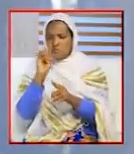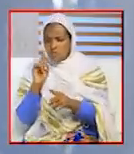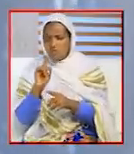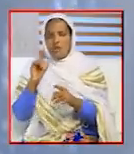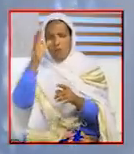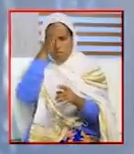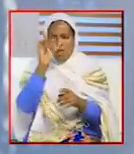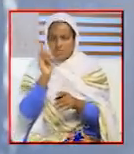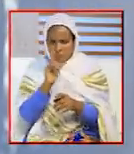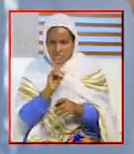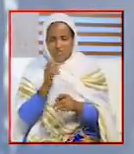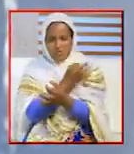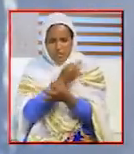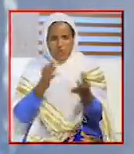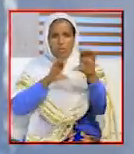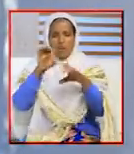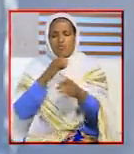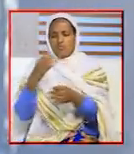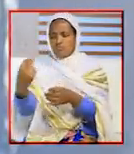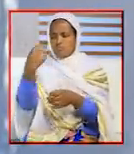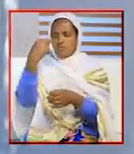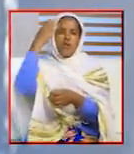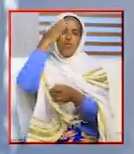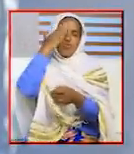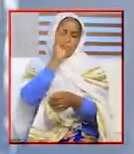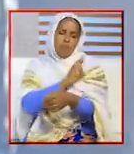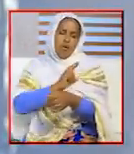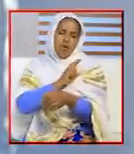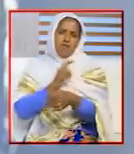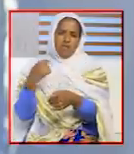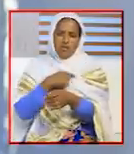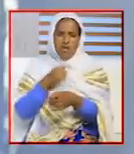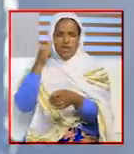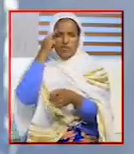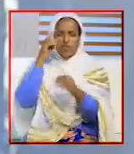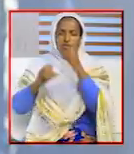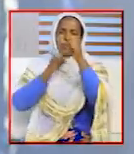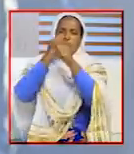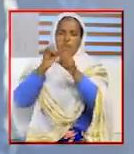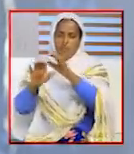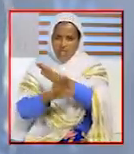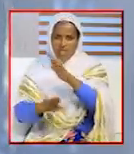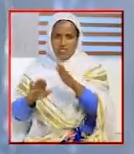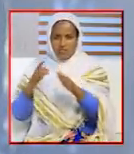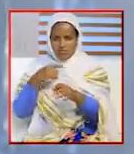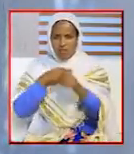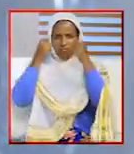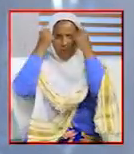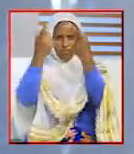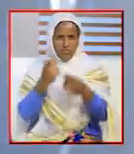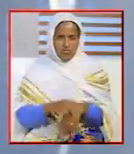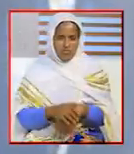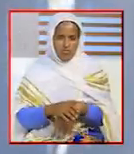አባት ምን እንደሆነ በደንብ ባርገው ያቆናል ባህሪያችንን ከምናስበው እድሜ በታች ነው ህፃናት እኛን